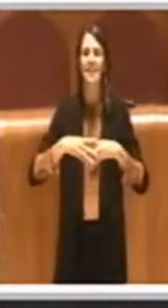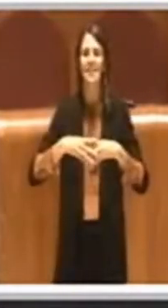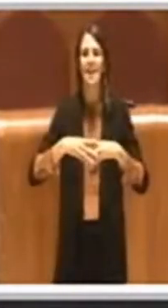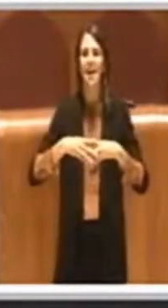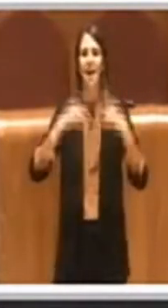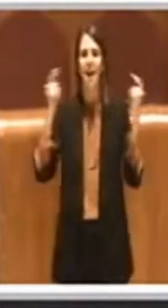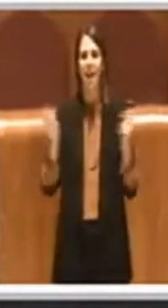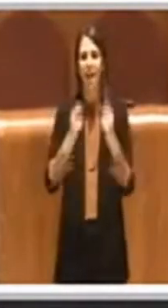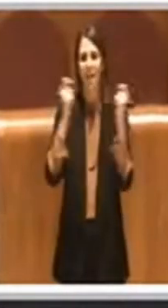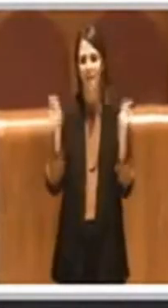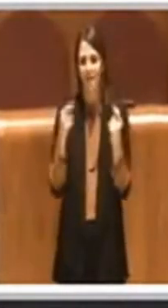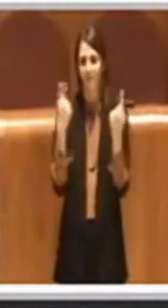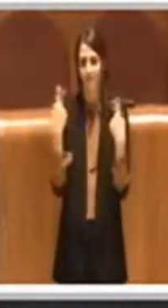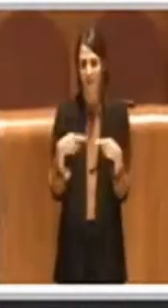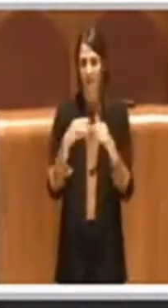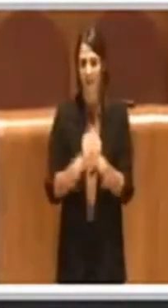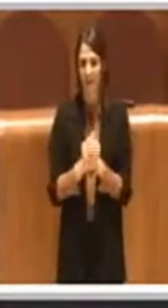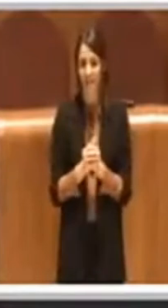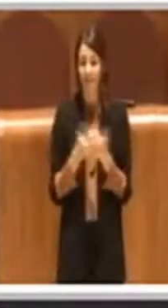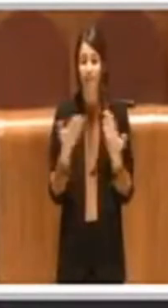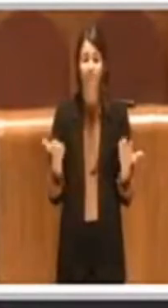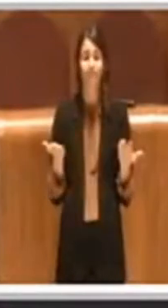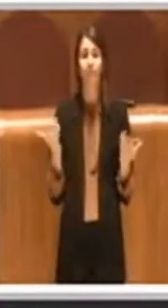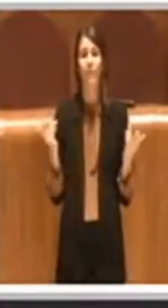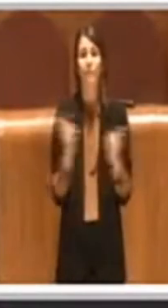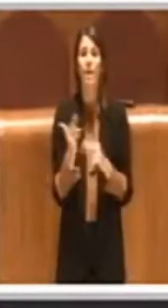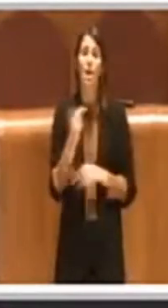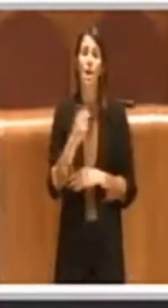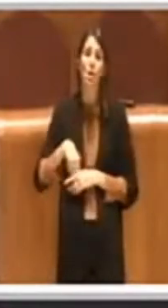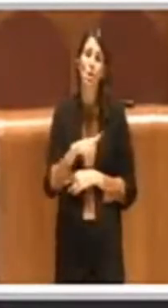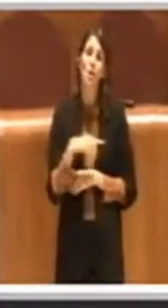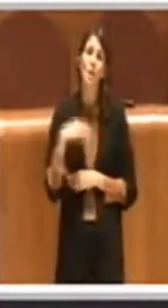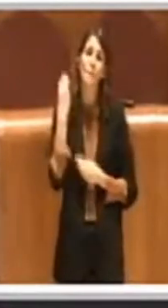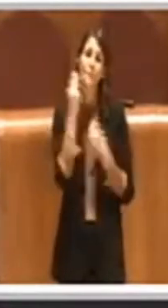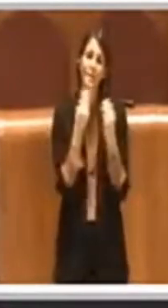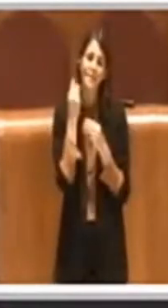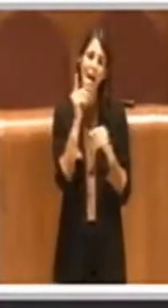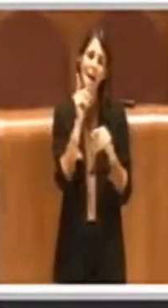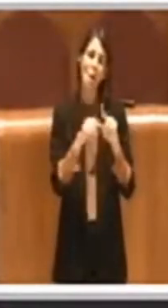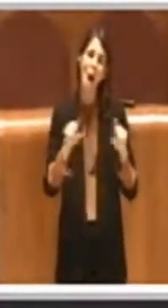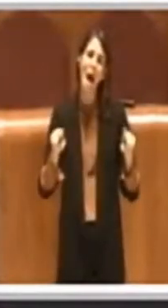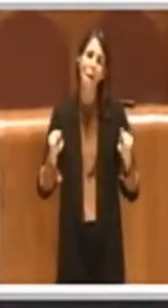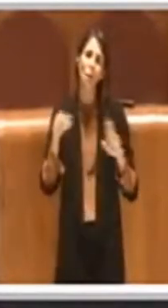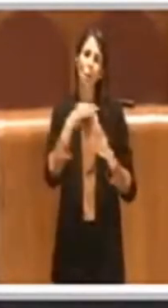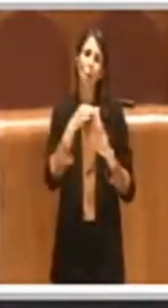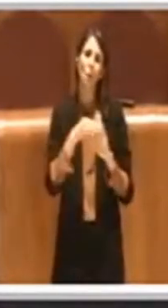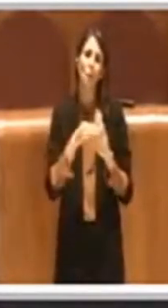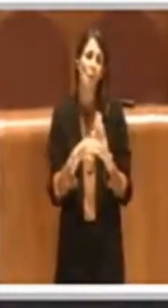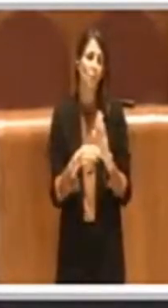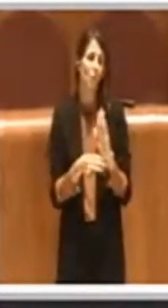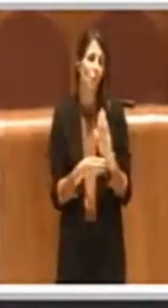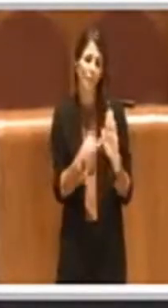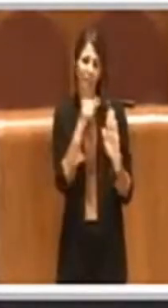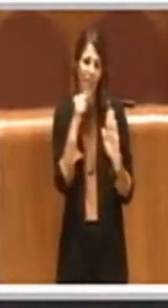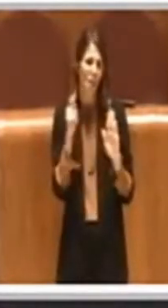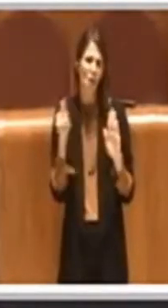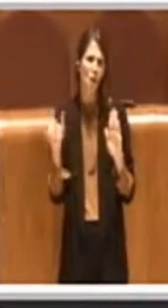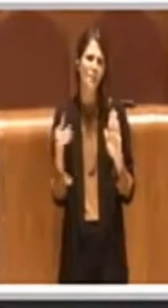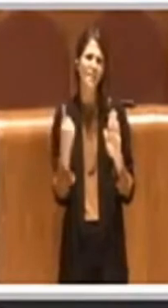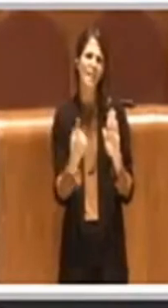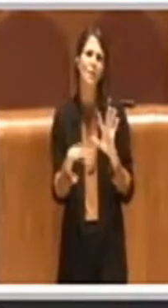questi eventi però ecco noi riteniamo sia per alcuni aspetti che di fatto non serve un